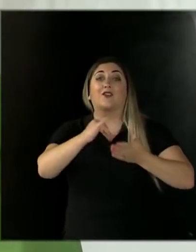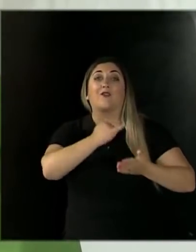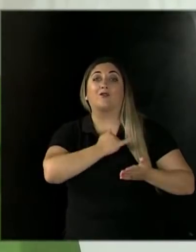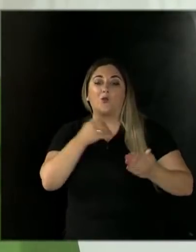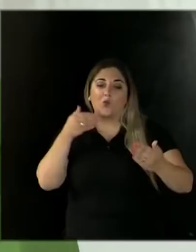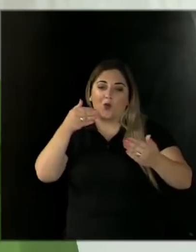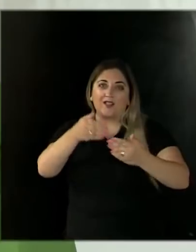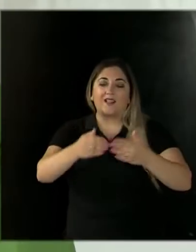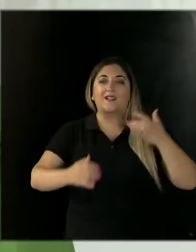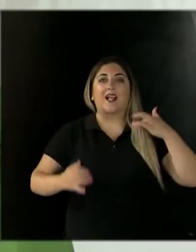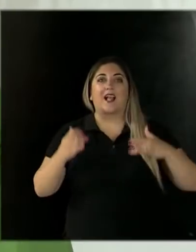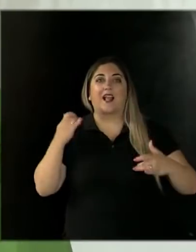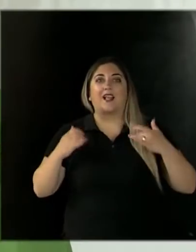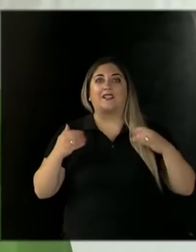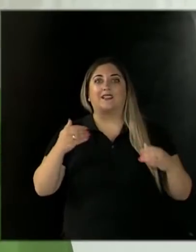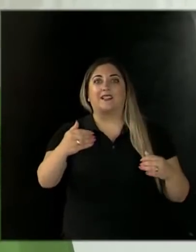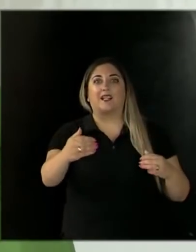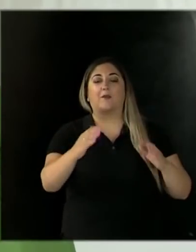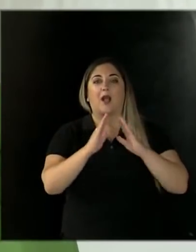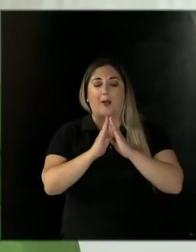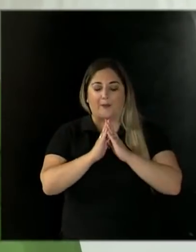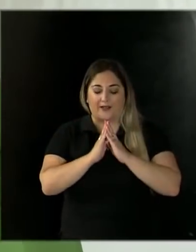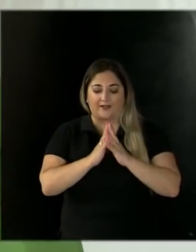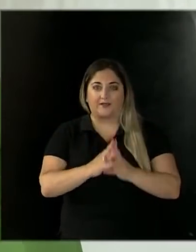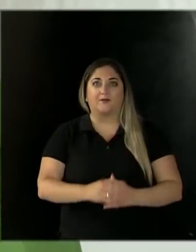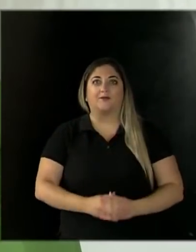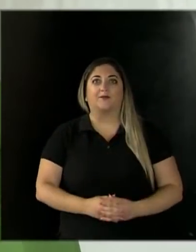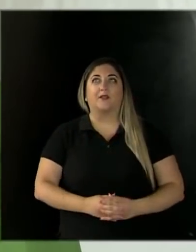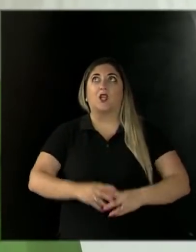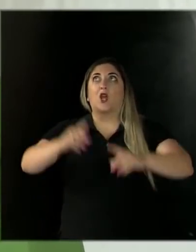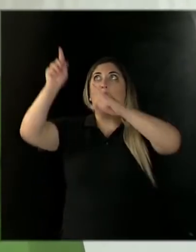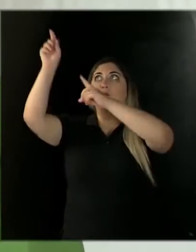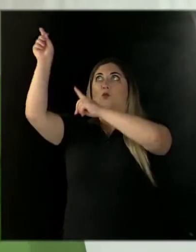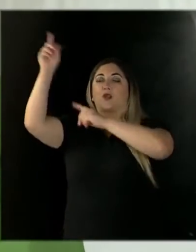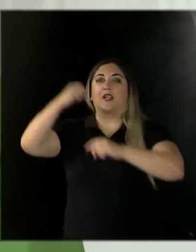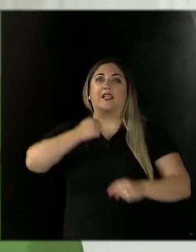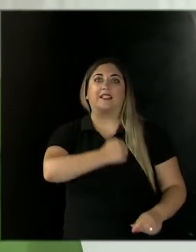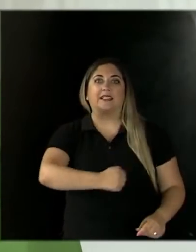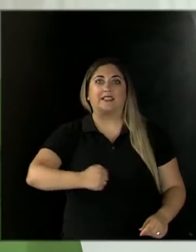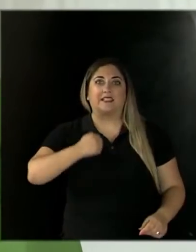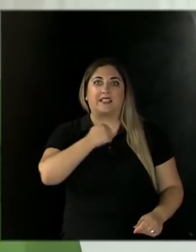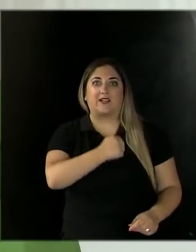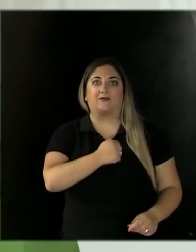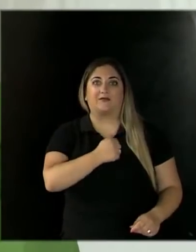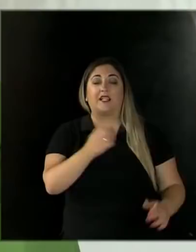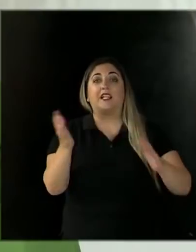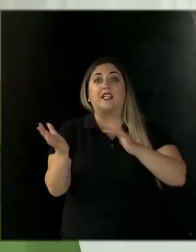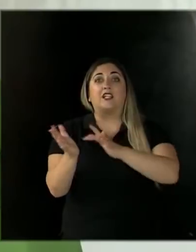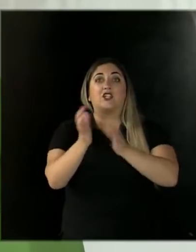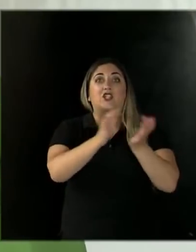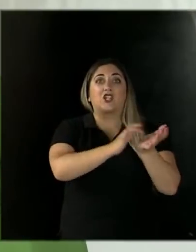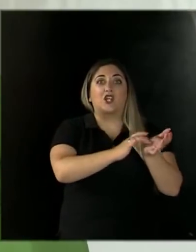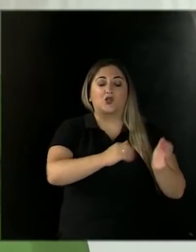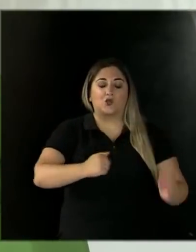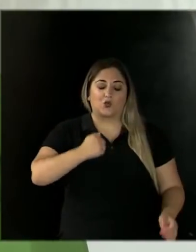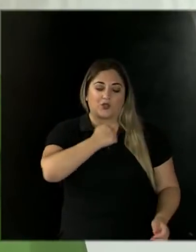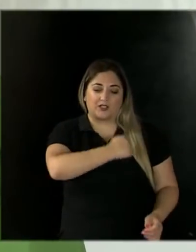dnubitna u jwassalna għal ħajja ta' dejjem. Mulej ħnina. Kristu